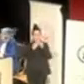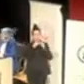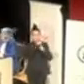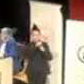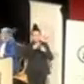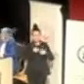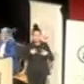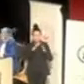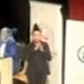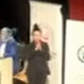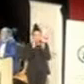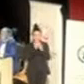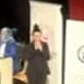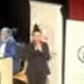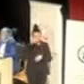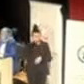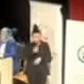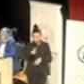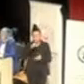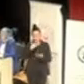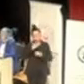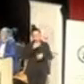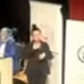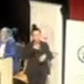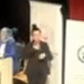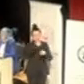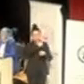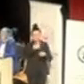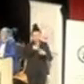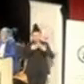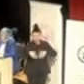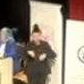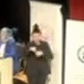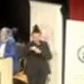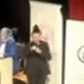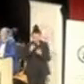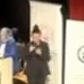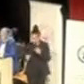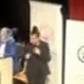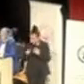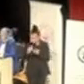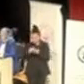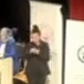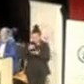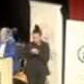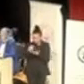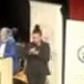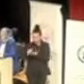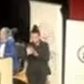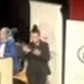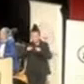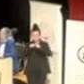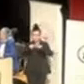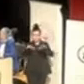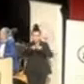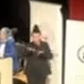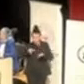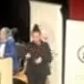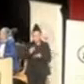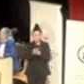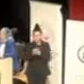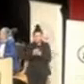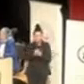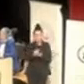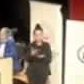ülke sınırları içerisinde bulunan bir türlü basılı ve elektronik yayınları derlemektir. Türk Milli Kütüphanesi de üzerindeki basılı ve elektronik bilgi kaynak